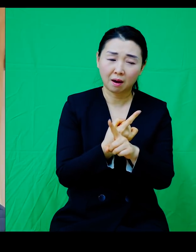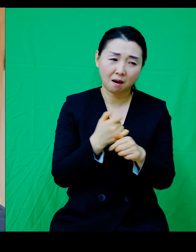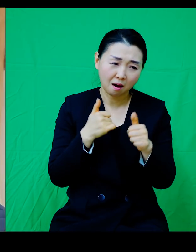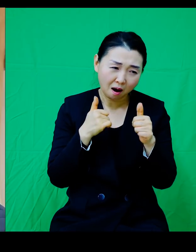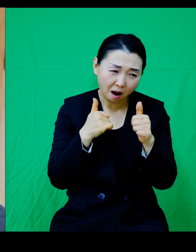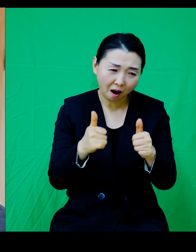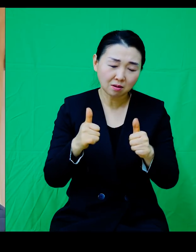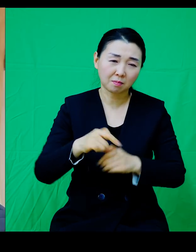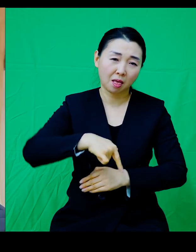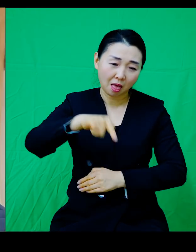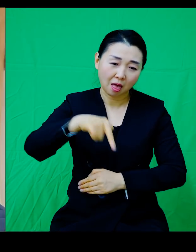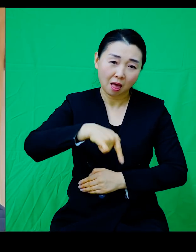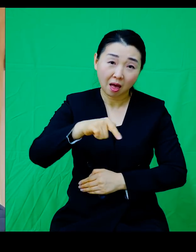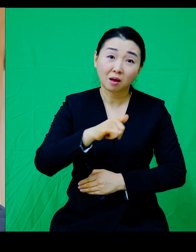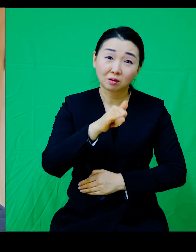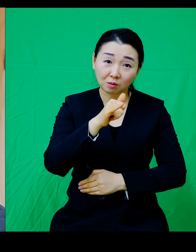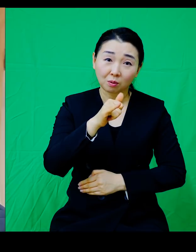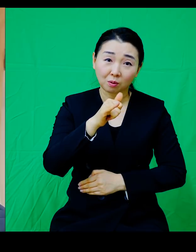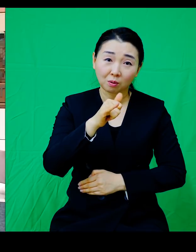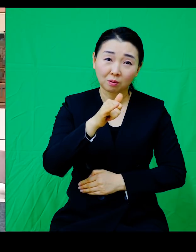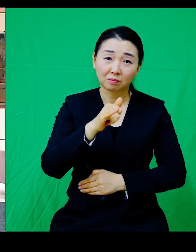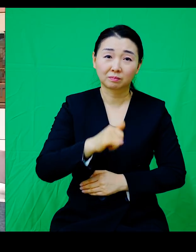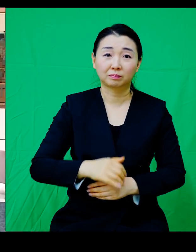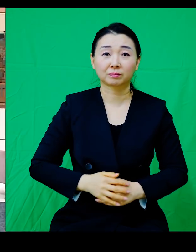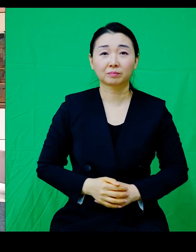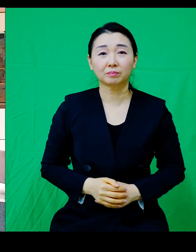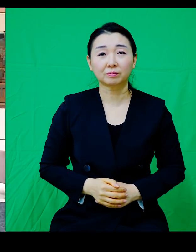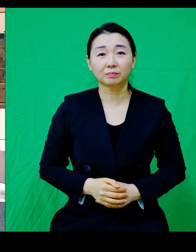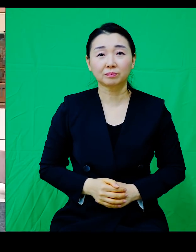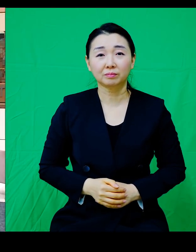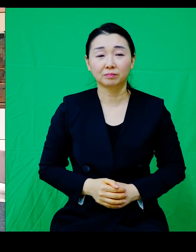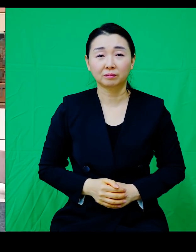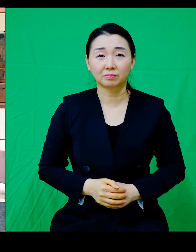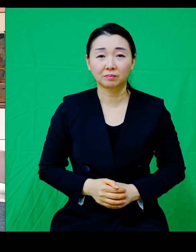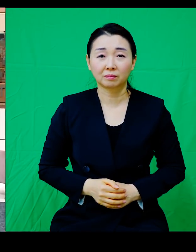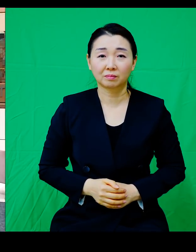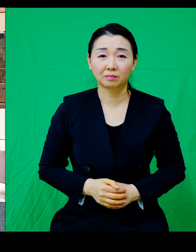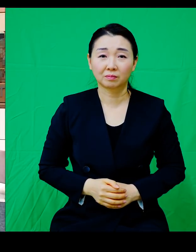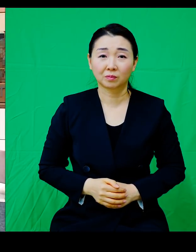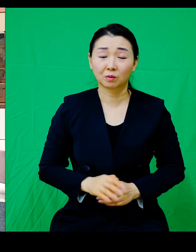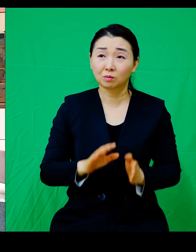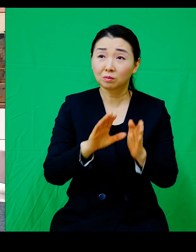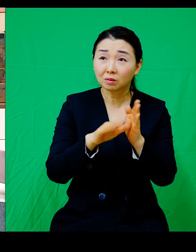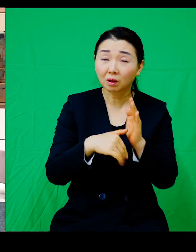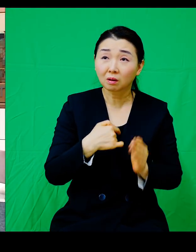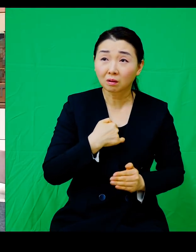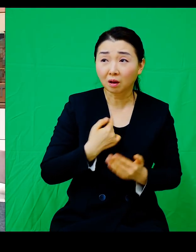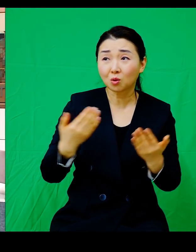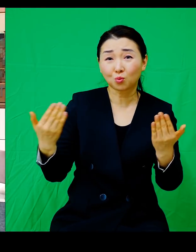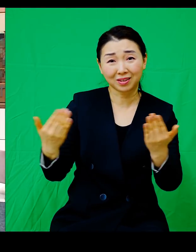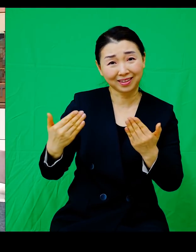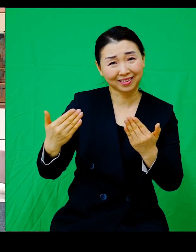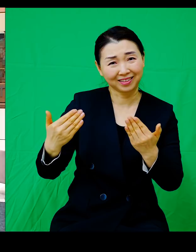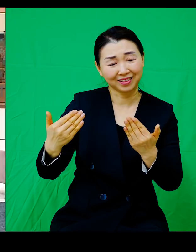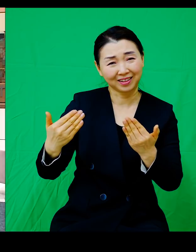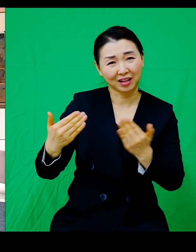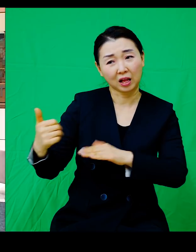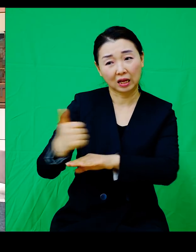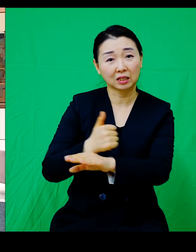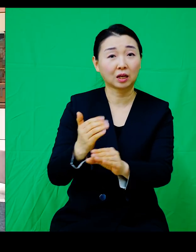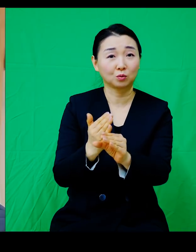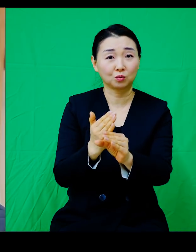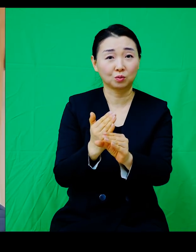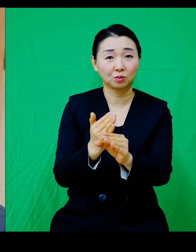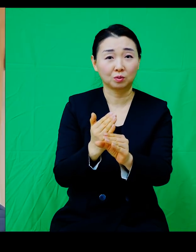이제 열심히 다니라고 하시니까 계속 열심히 다녔던 거죠. 근데 그때까지만 해도 저도 계속 이제 일하고 있었기